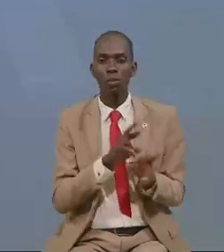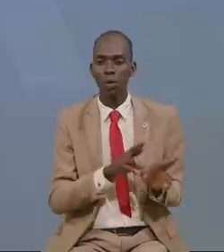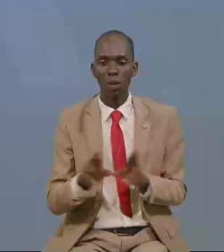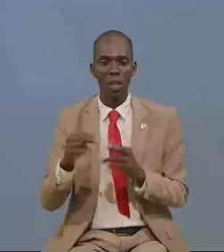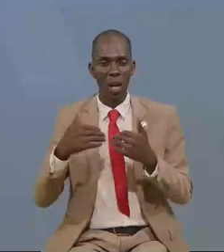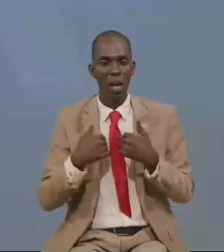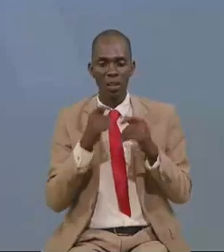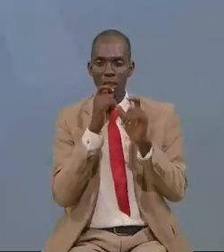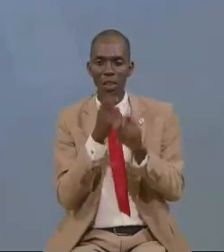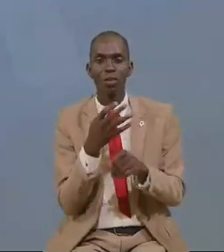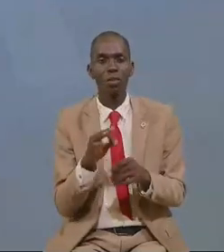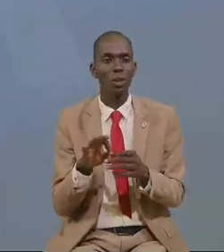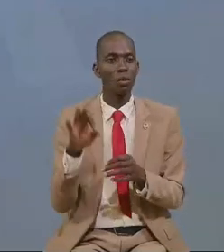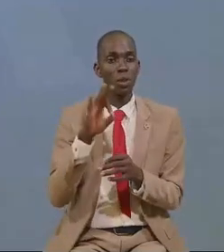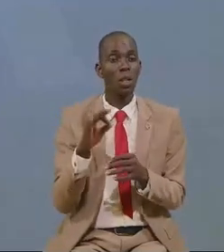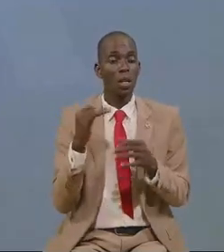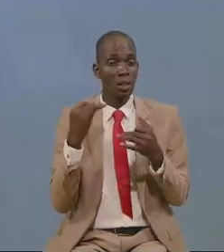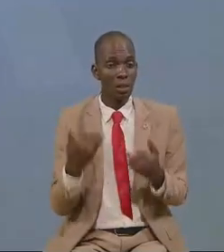l'esprit.